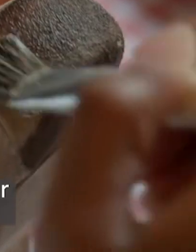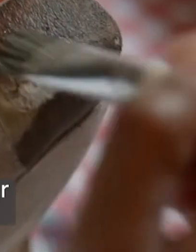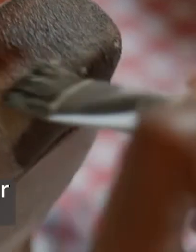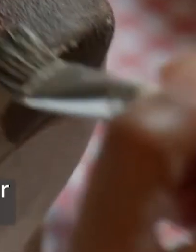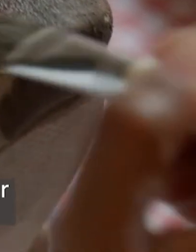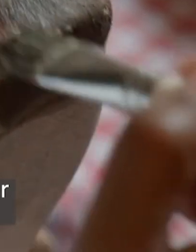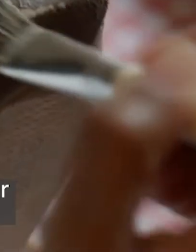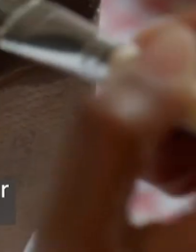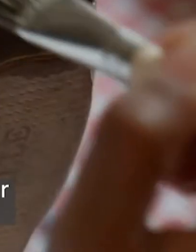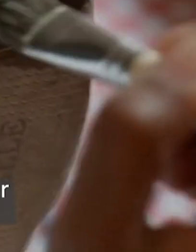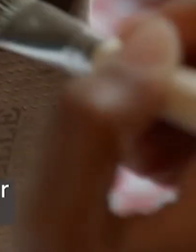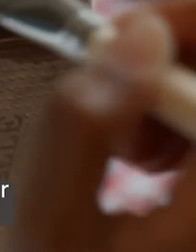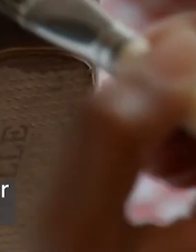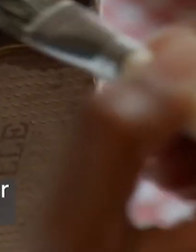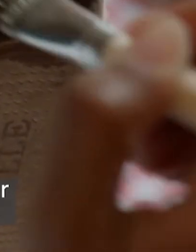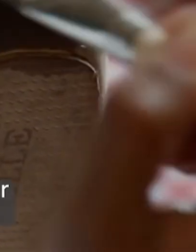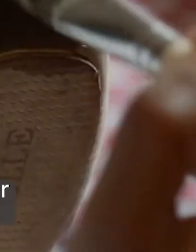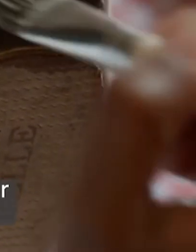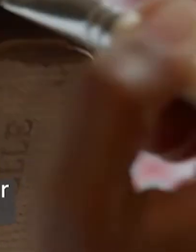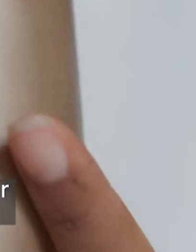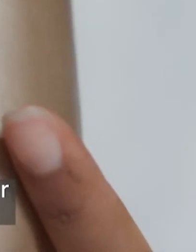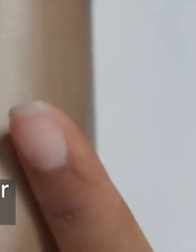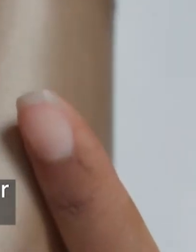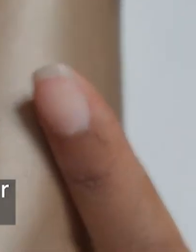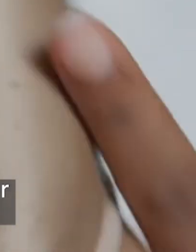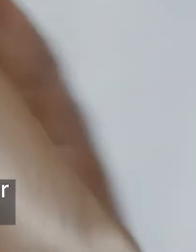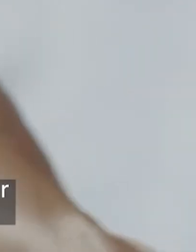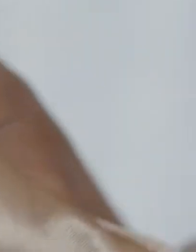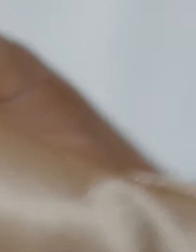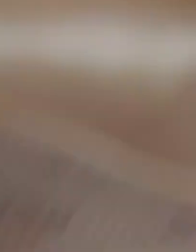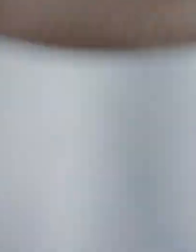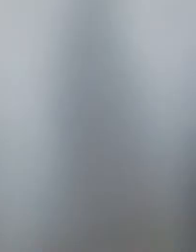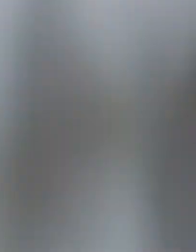c'est que on peut facilement se fracturer un orteil.